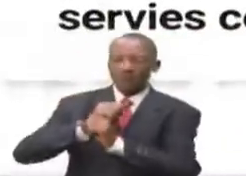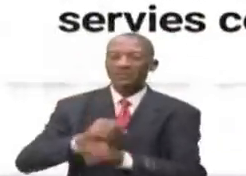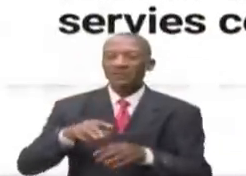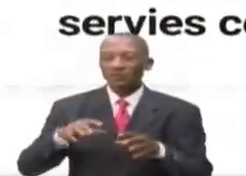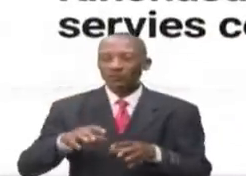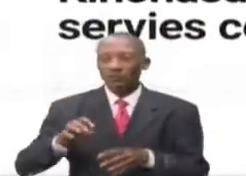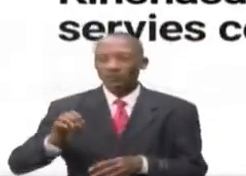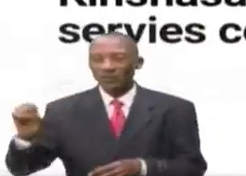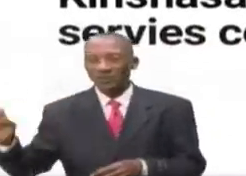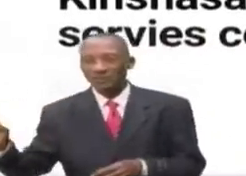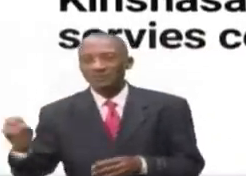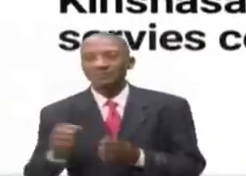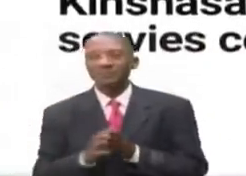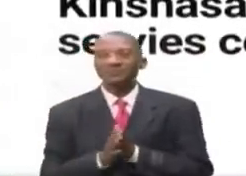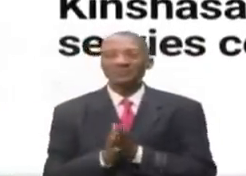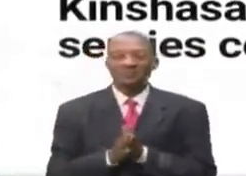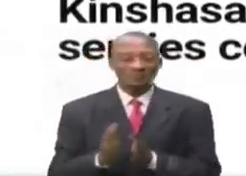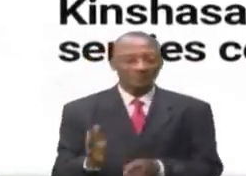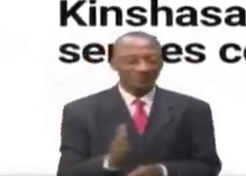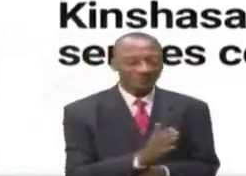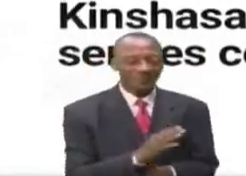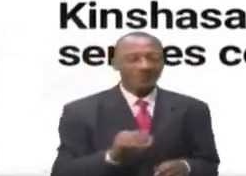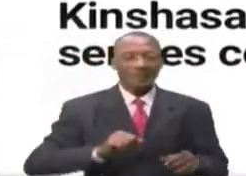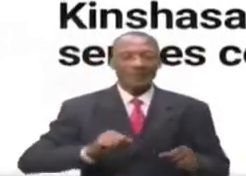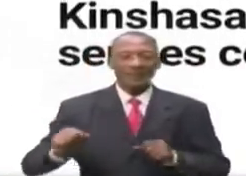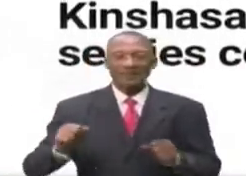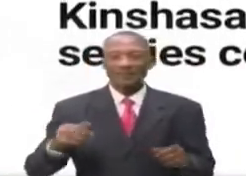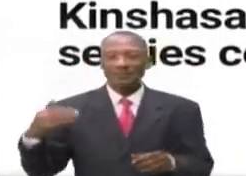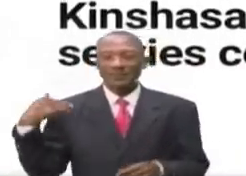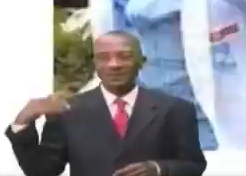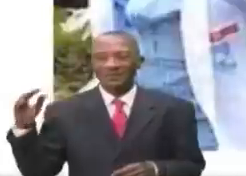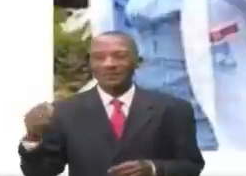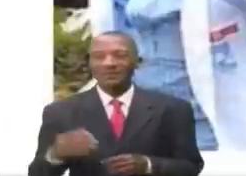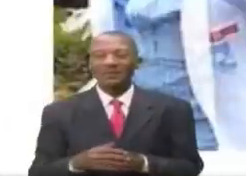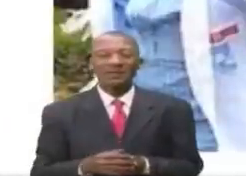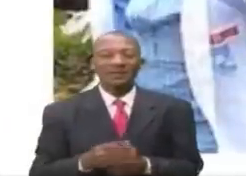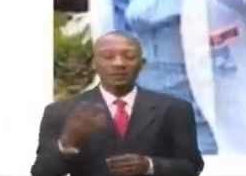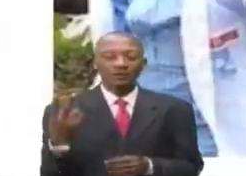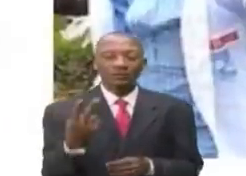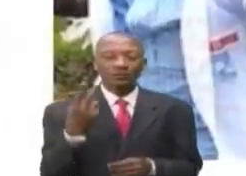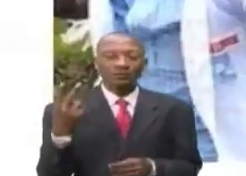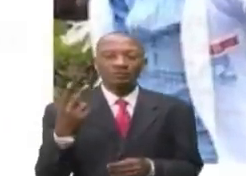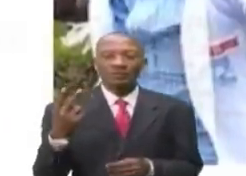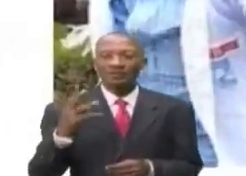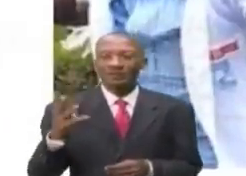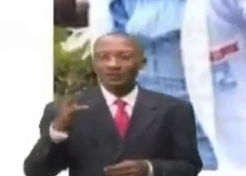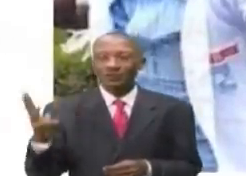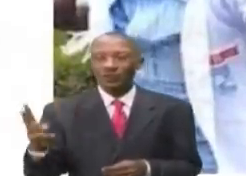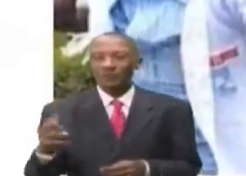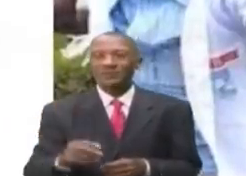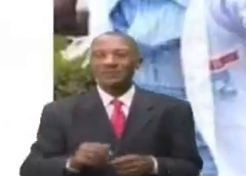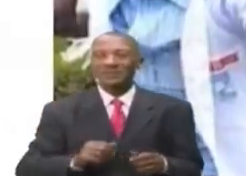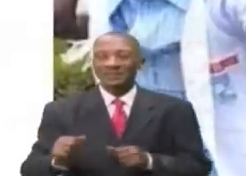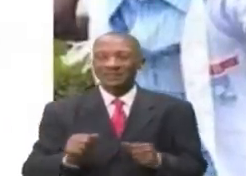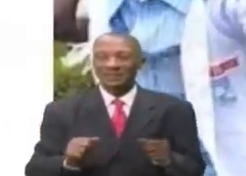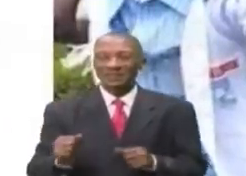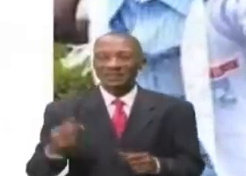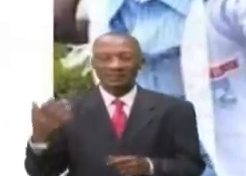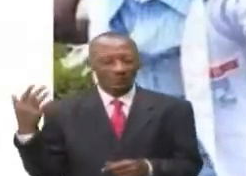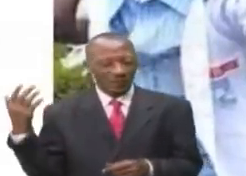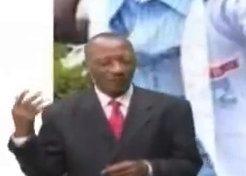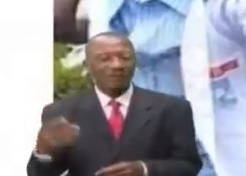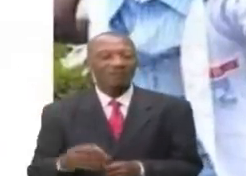résultats de l'examen d'État 2023, les provinces éducationnelles de Kinshasa, Funa et Plateau seront servies ce